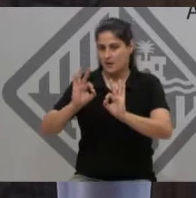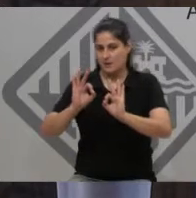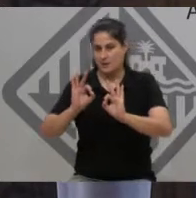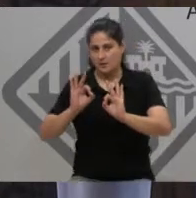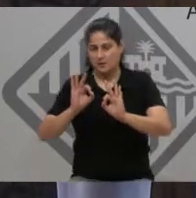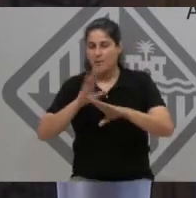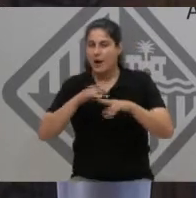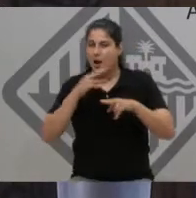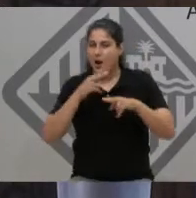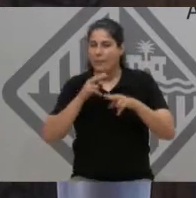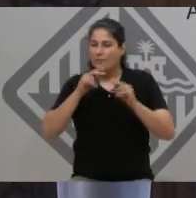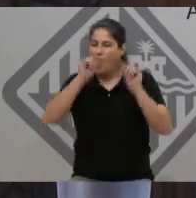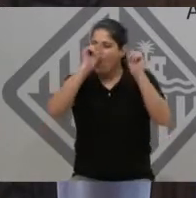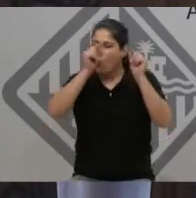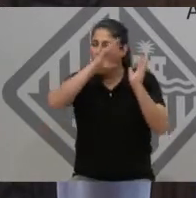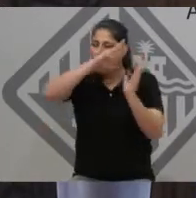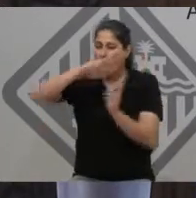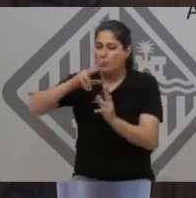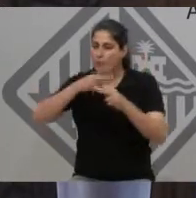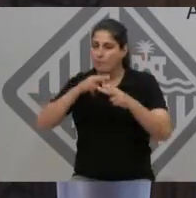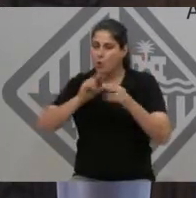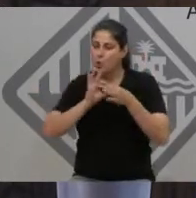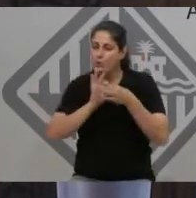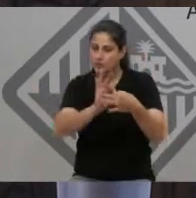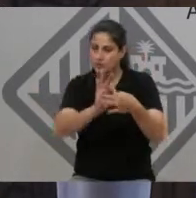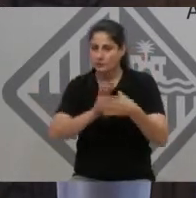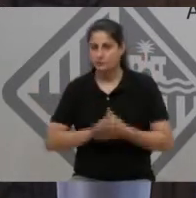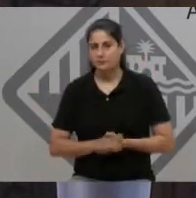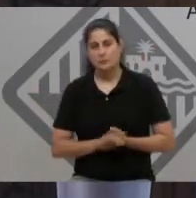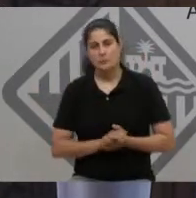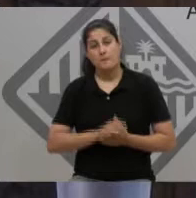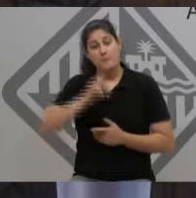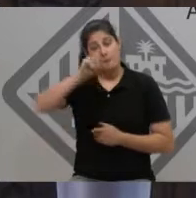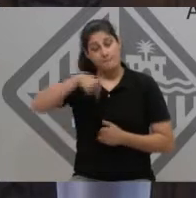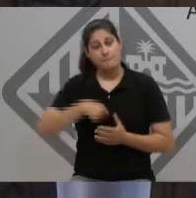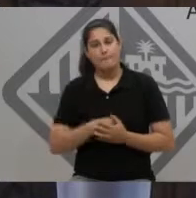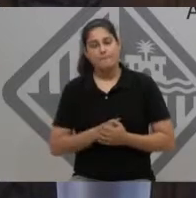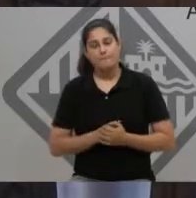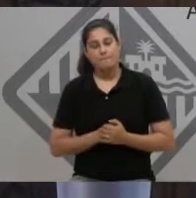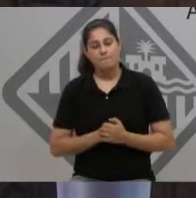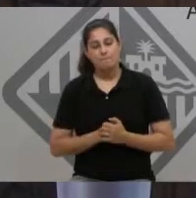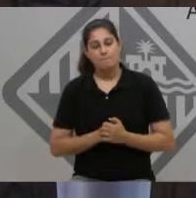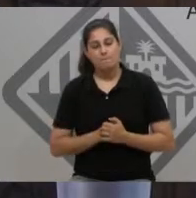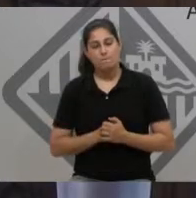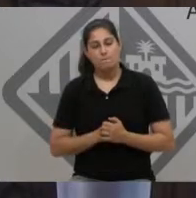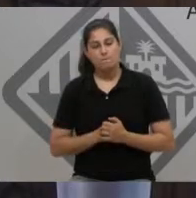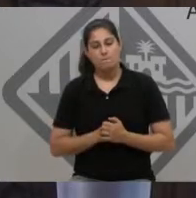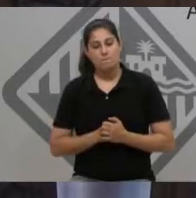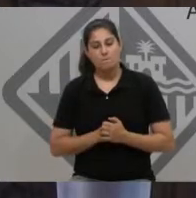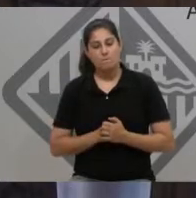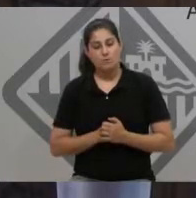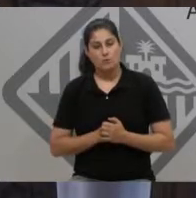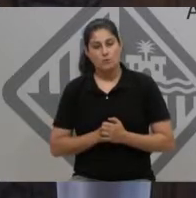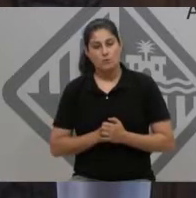part dels comptes més política de totes. En concret, també demanam que siguin